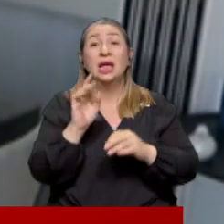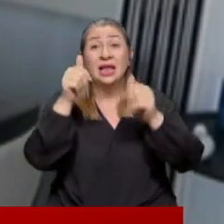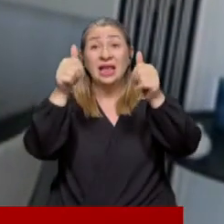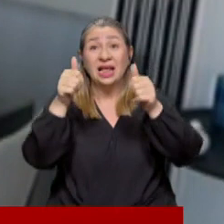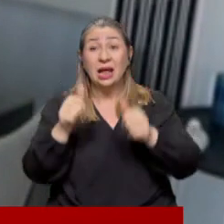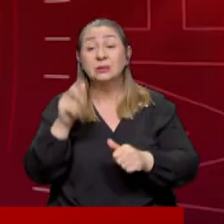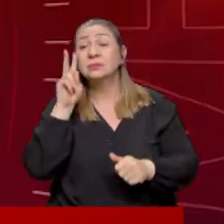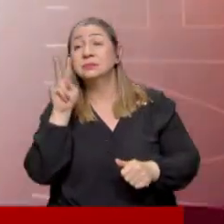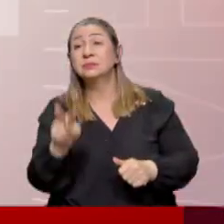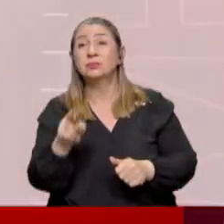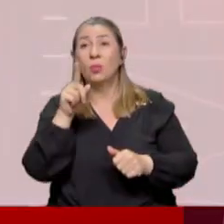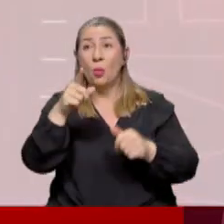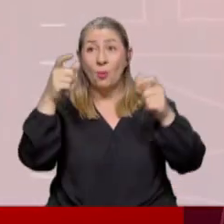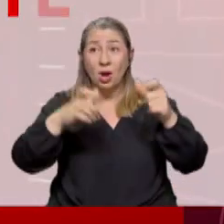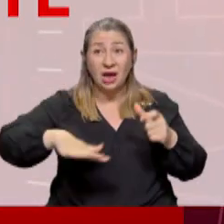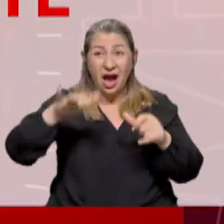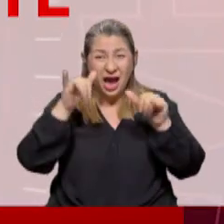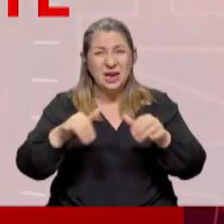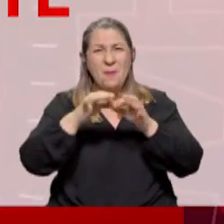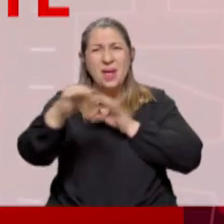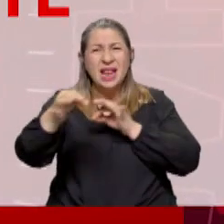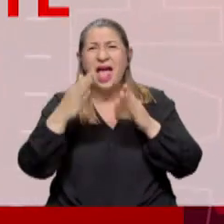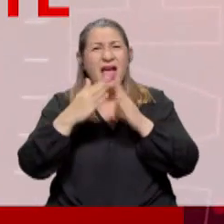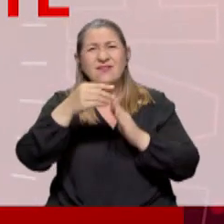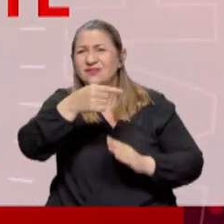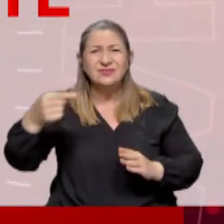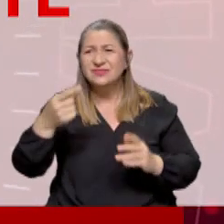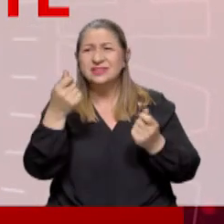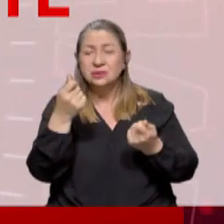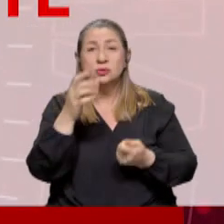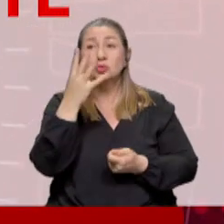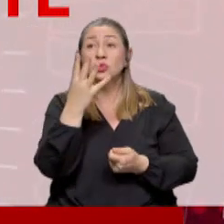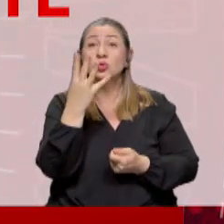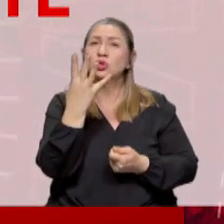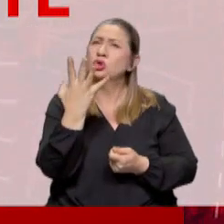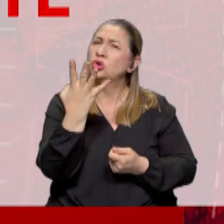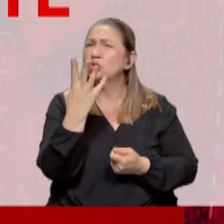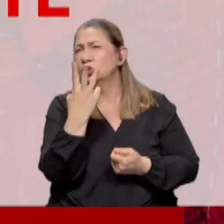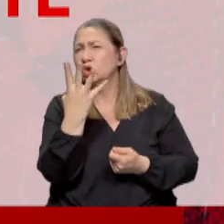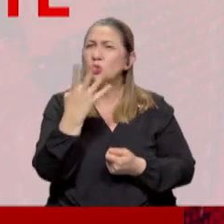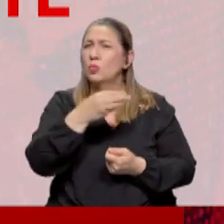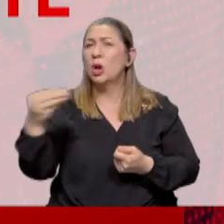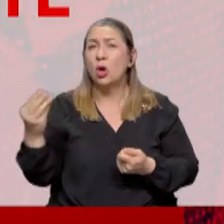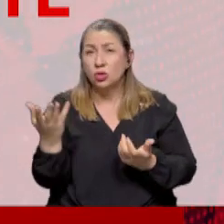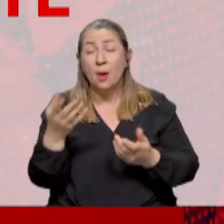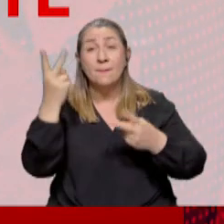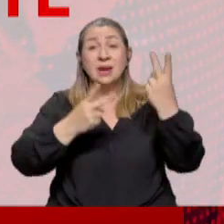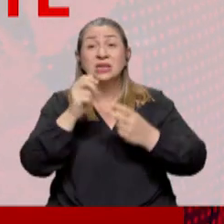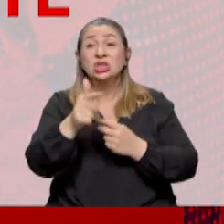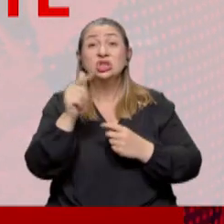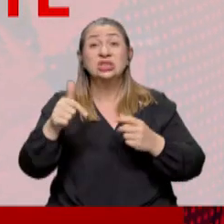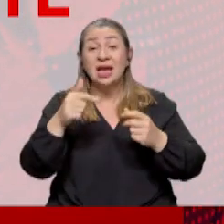ilanları bakıldığında ise bölgedeki aynı metrekareye sahip evlerin satış fiyatı 34 milyon lira yani bazı